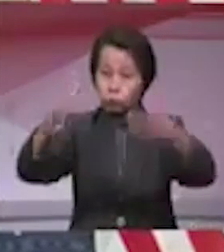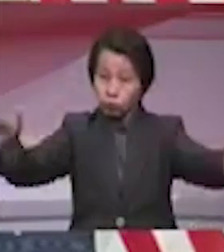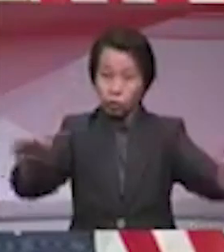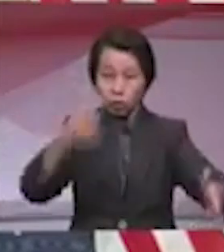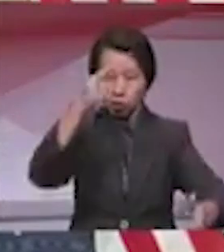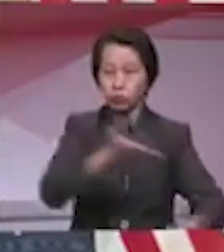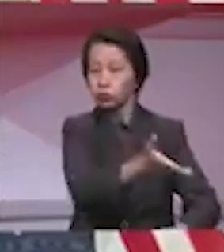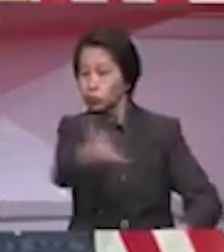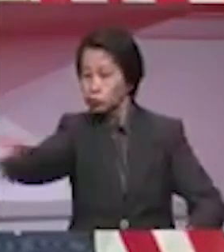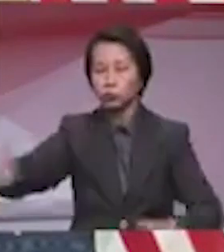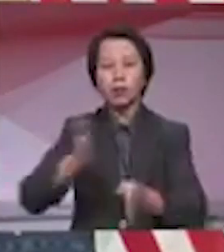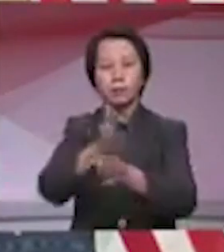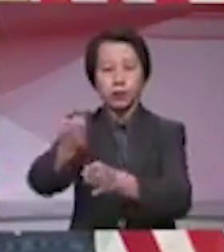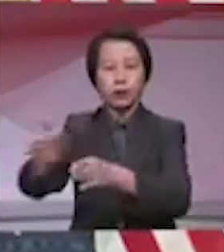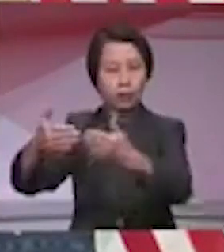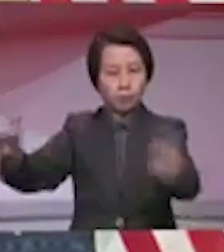kepada semua sektor.